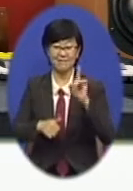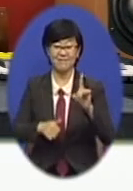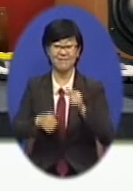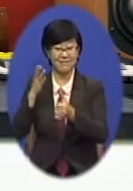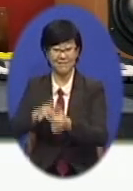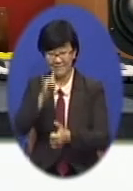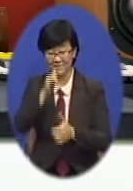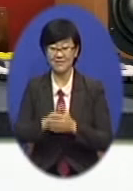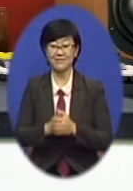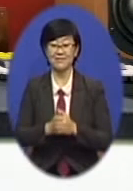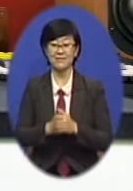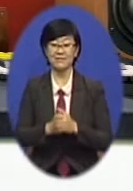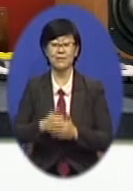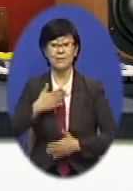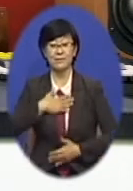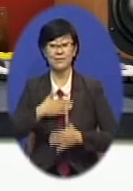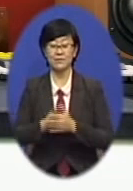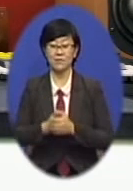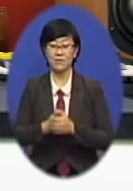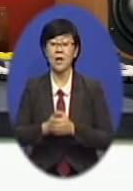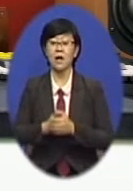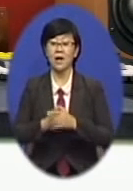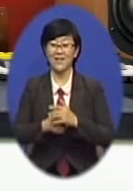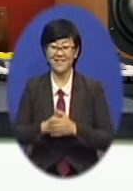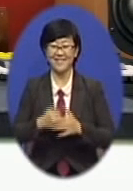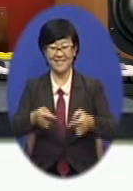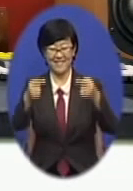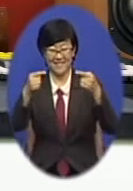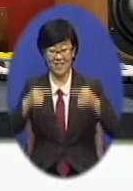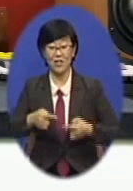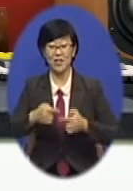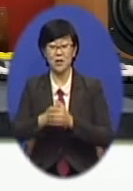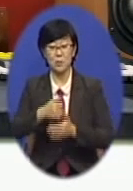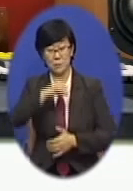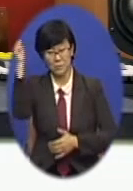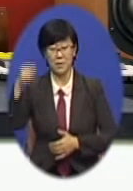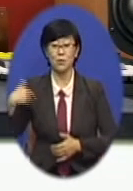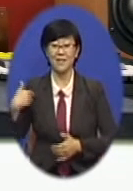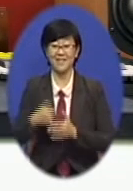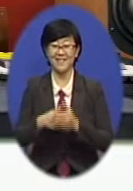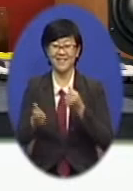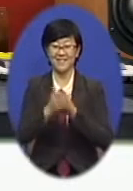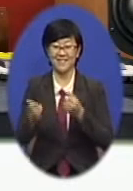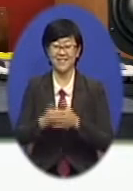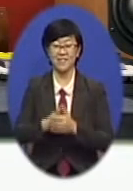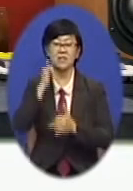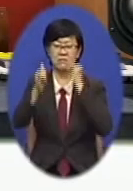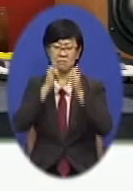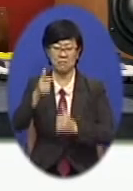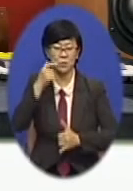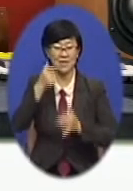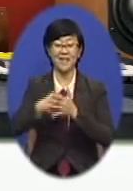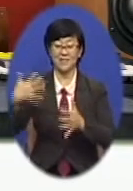말씀 하셨나요? 아니, 저는 될 줄은 몰랐어요. 그래서 모르셨어요? 그런 전화를 미리 못 했어요. 아. 네. 또 전화 이게... 노래